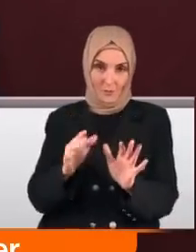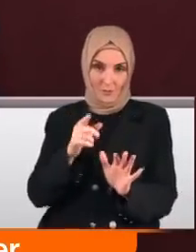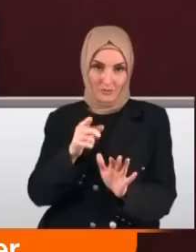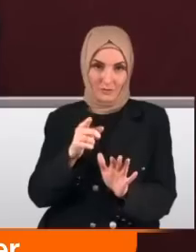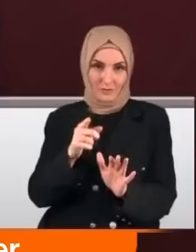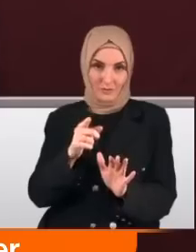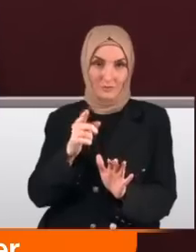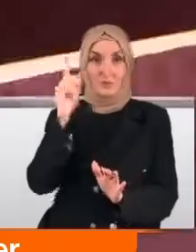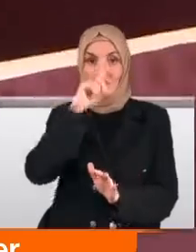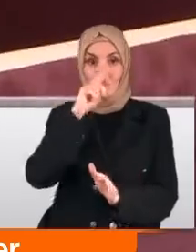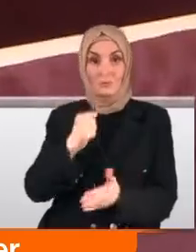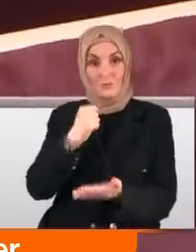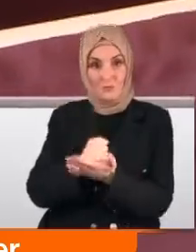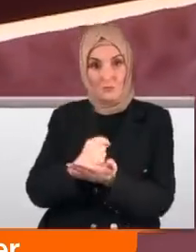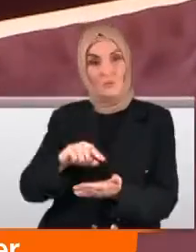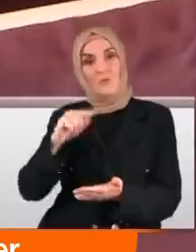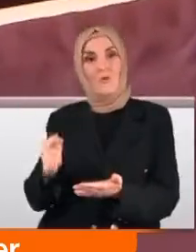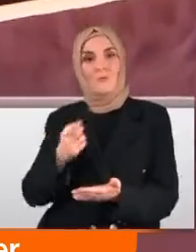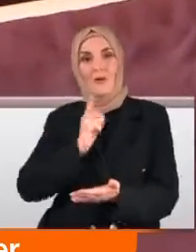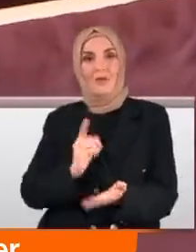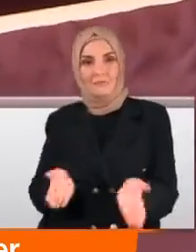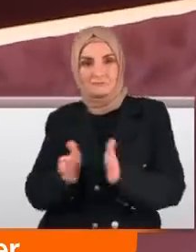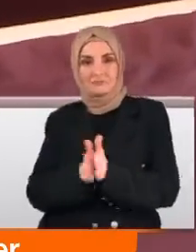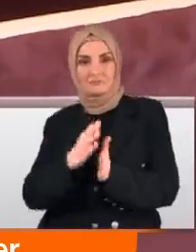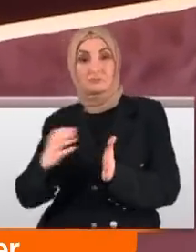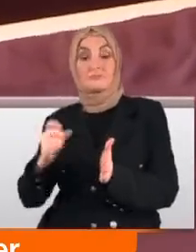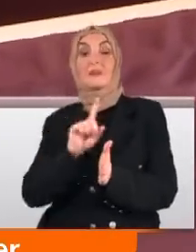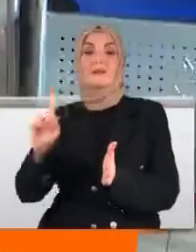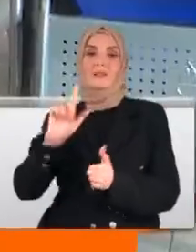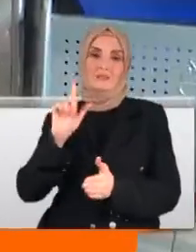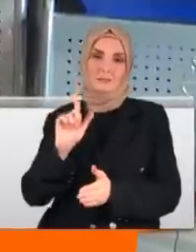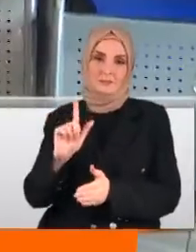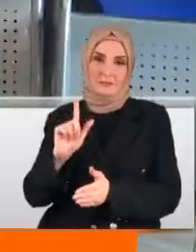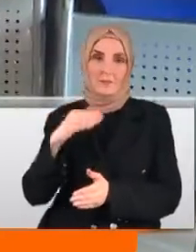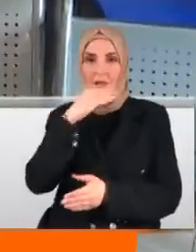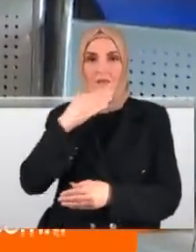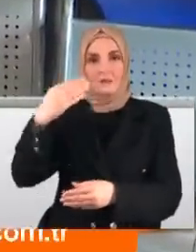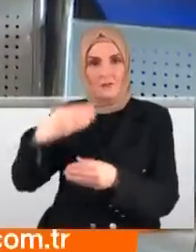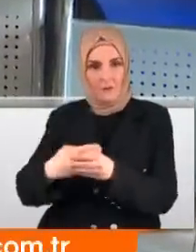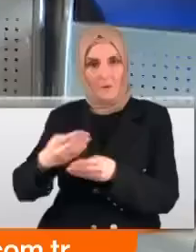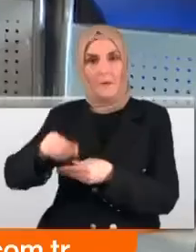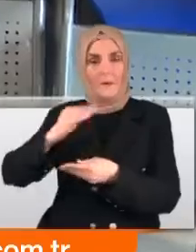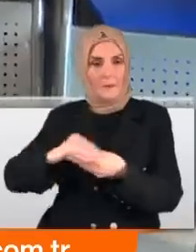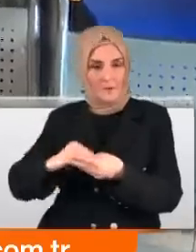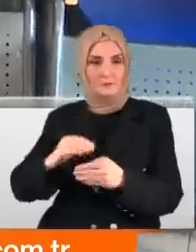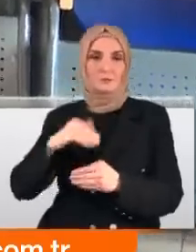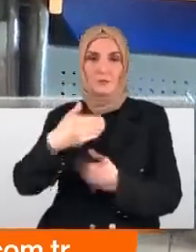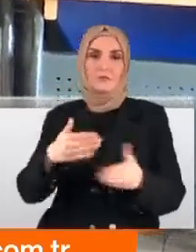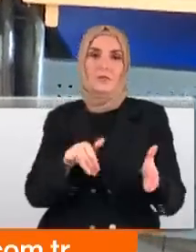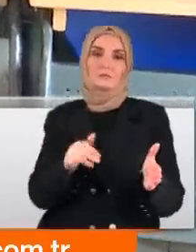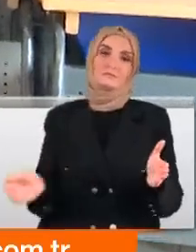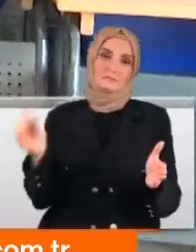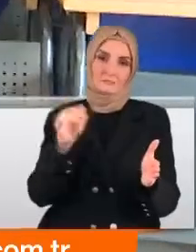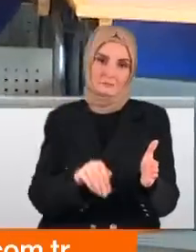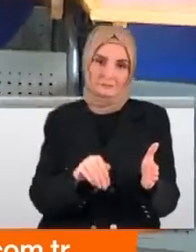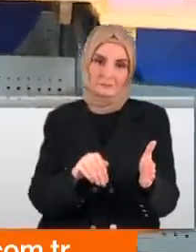üzerine geçmemesi gerekiyor. Pusulayı zarfın içine koyduktan sonra ağzını kapatacaksınız ve sandığa götüreceksiniz. Kabinden çıktıktan sonra